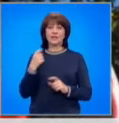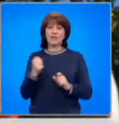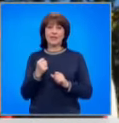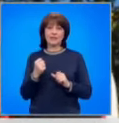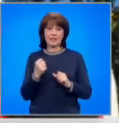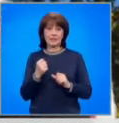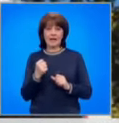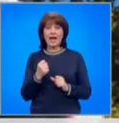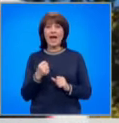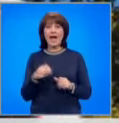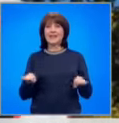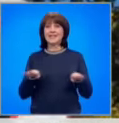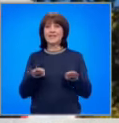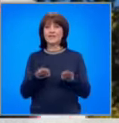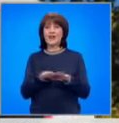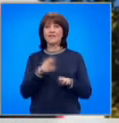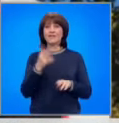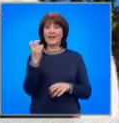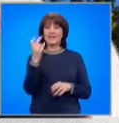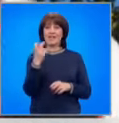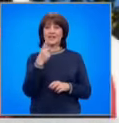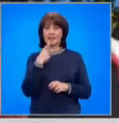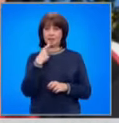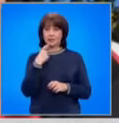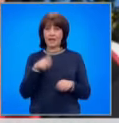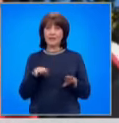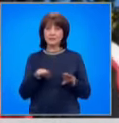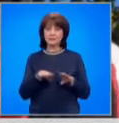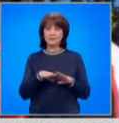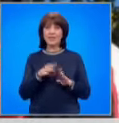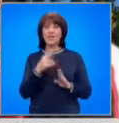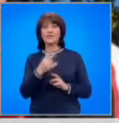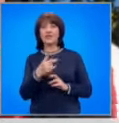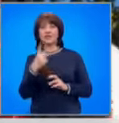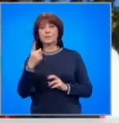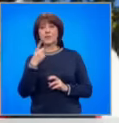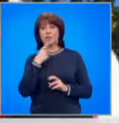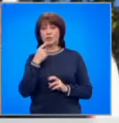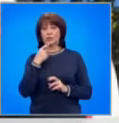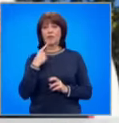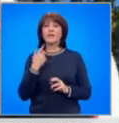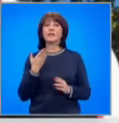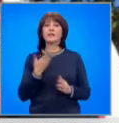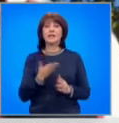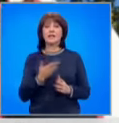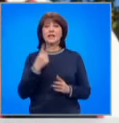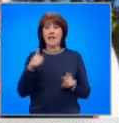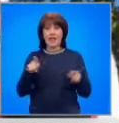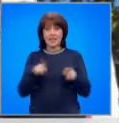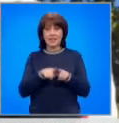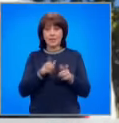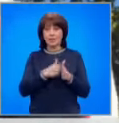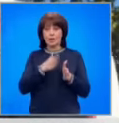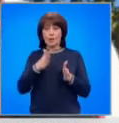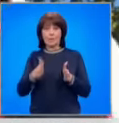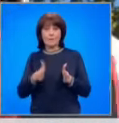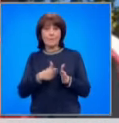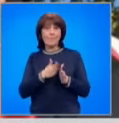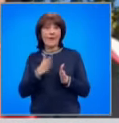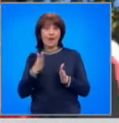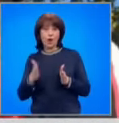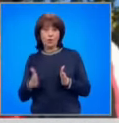2020, ако я сравним с зима 2021, като консумация на енергия за един и същи период, разликата